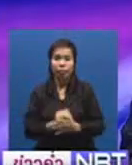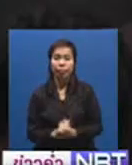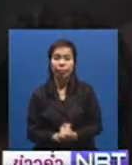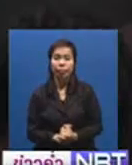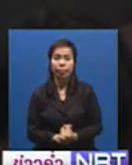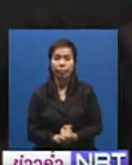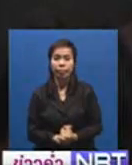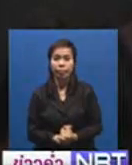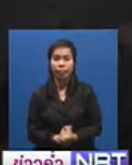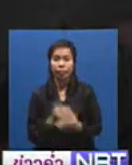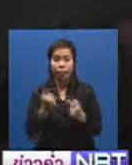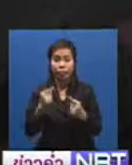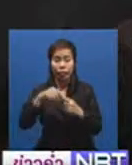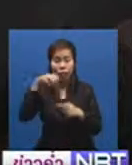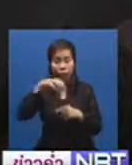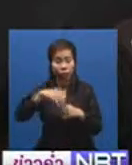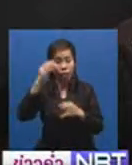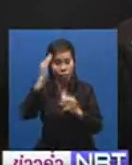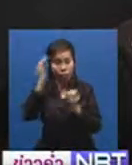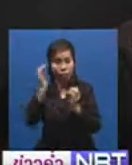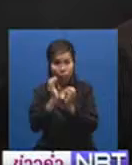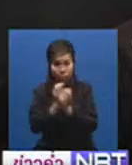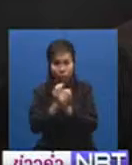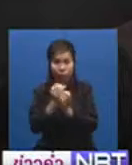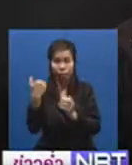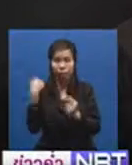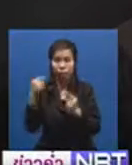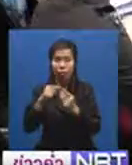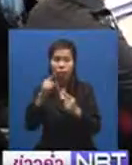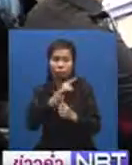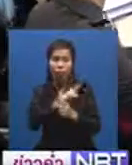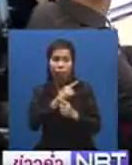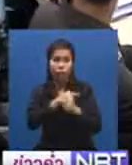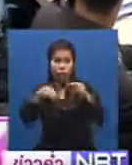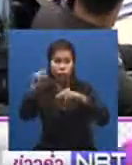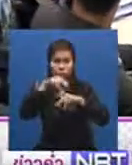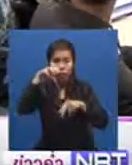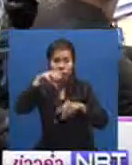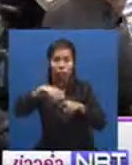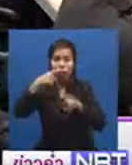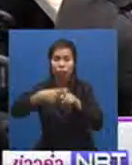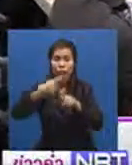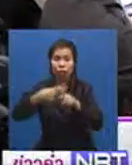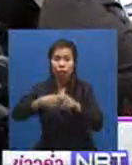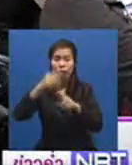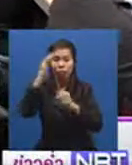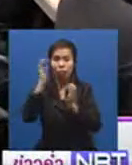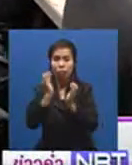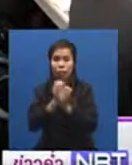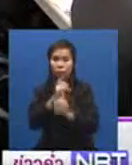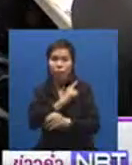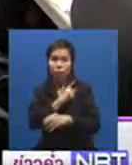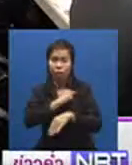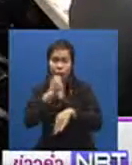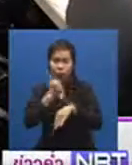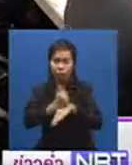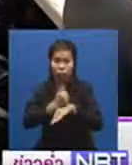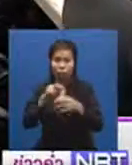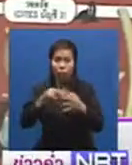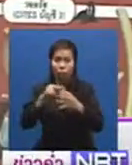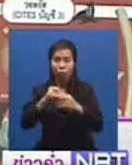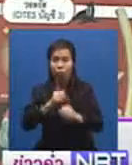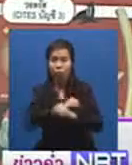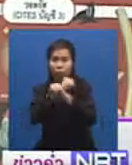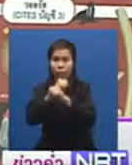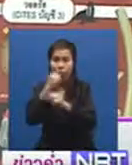ไซเตสพลตำรวจเอกเฉลิมเกียรติศรีวรขานรักษาราชการแทนรองผู้จัดการตำรวจแห่งชาติในฐานะผู้อำนวยการศูนย์ป้องกันและปราบปรามการกระทำ